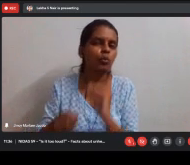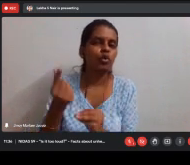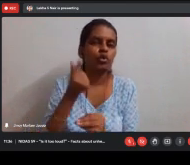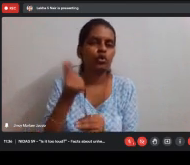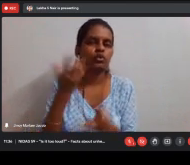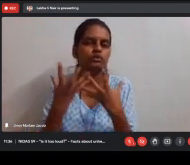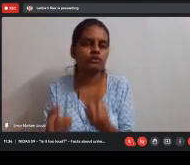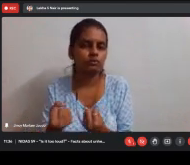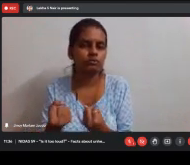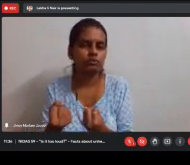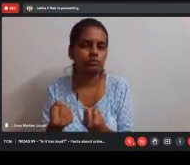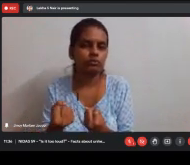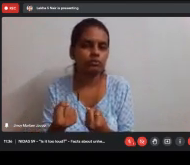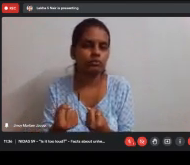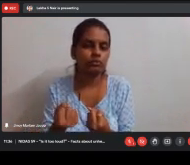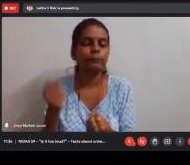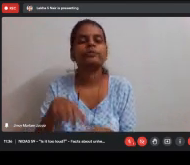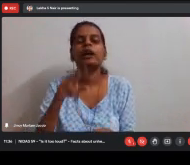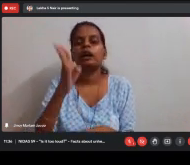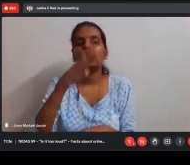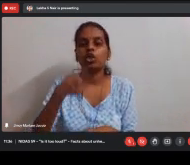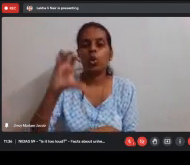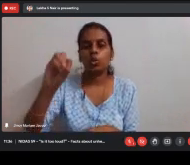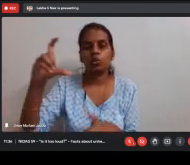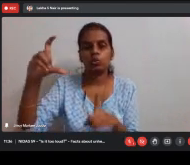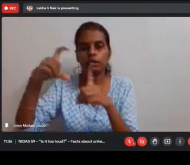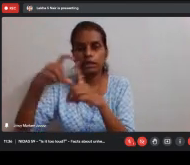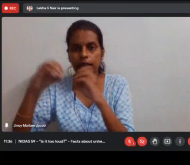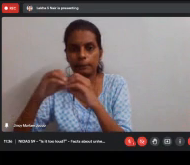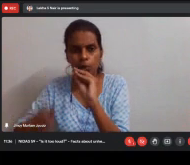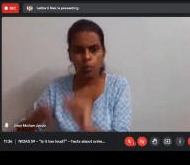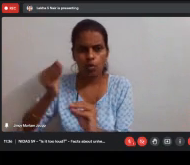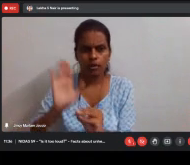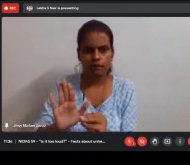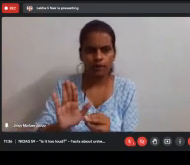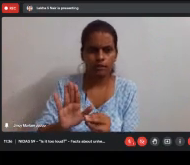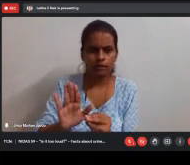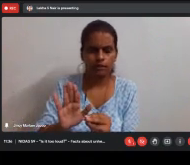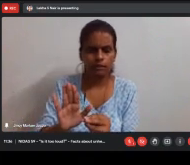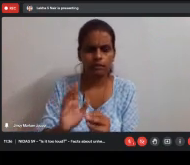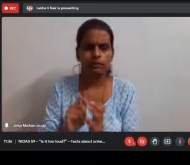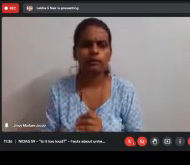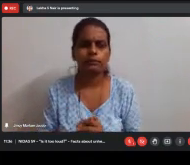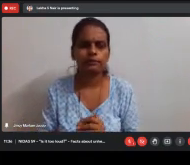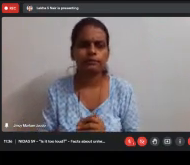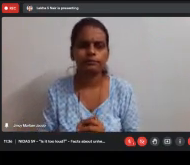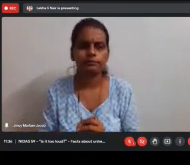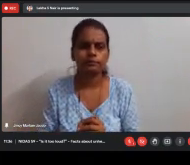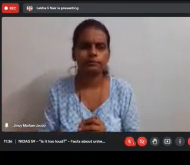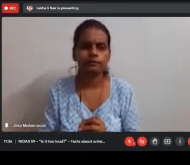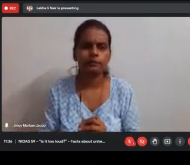ആണെങ്കിൽ 8 മണിക്കൂറിൽ കൂടുതൽ നമ്മൾ അത് കേട്ട് കഴിഞ്ഞാൽ നമ്മുടെ ചെവിക്ക് ദോഷമാണ്. ഇയർ പ്രൊട്ടക്റ്റീവ്